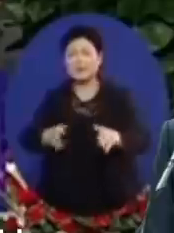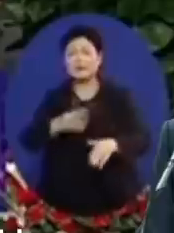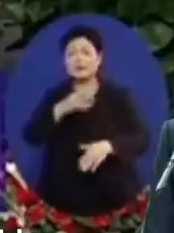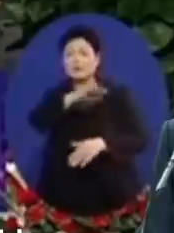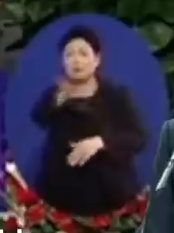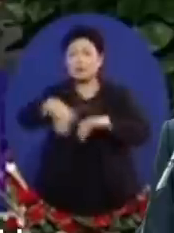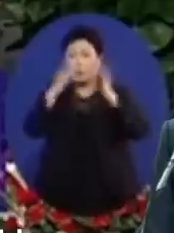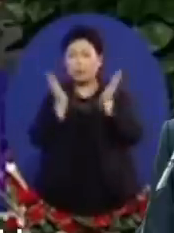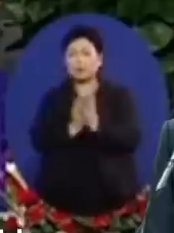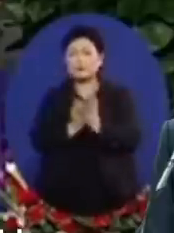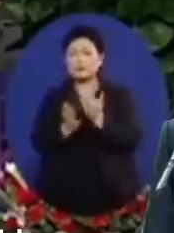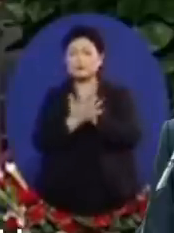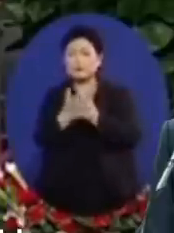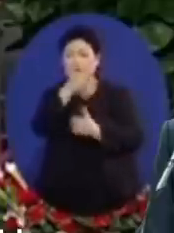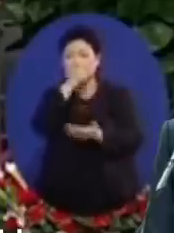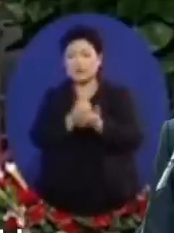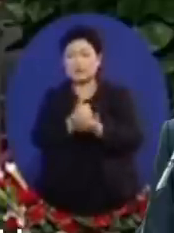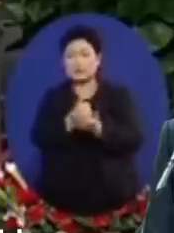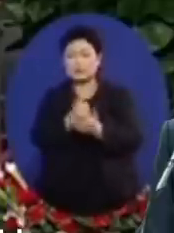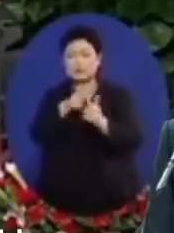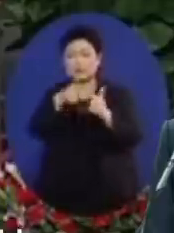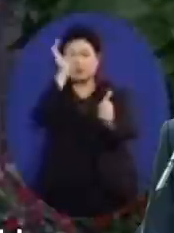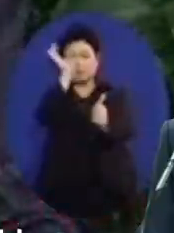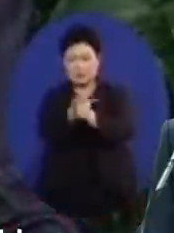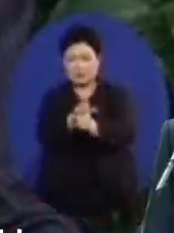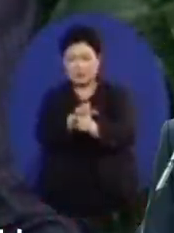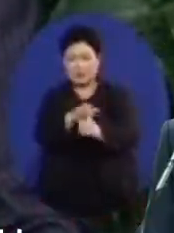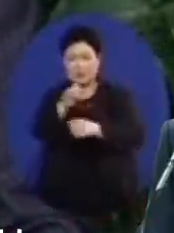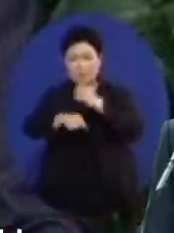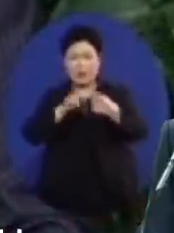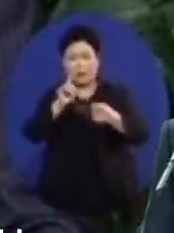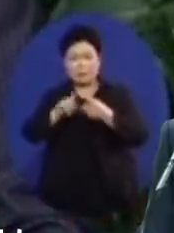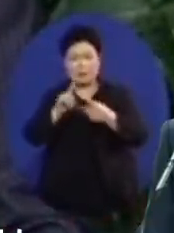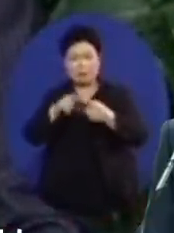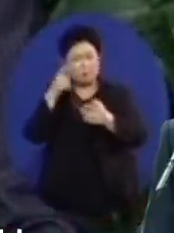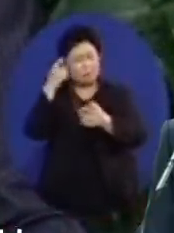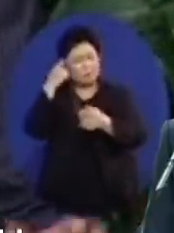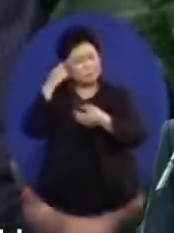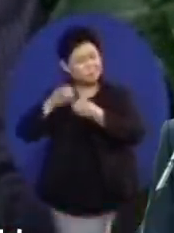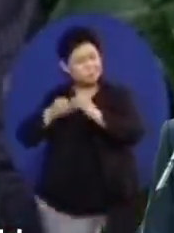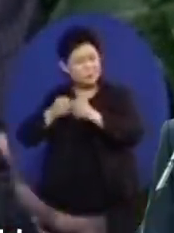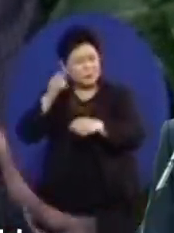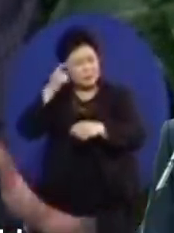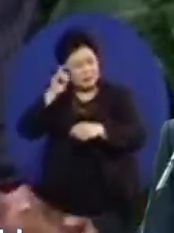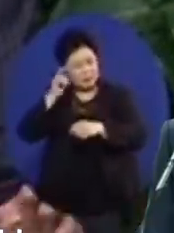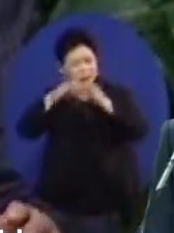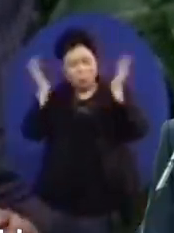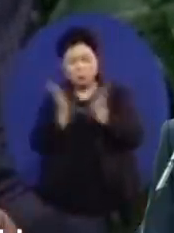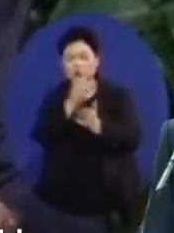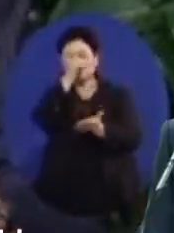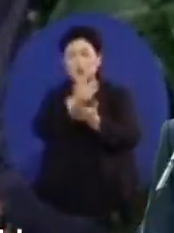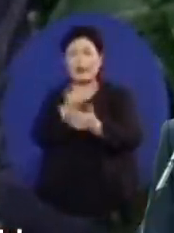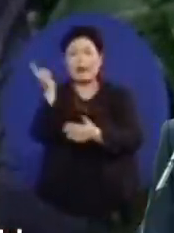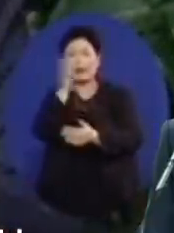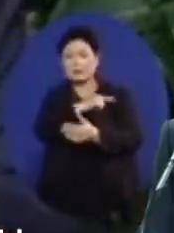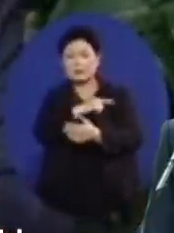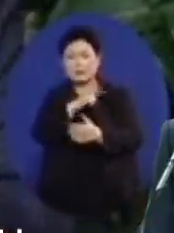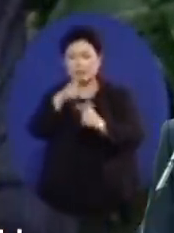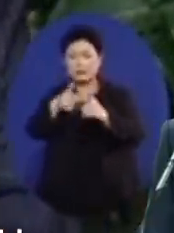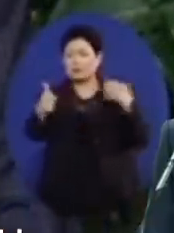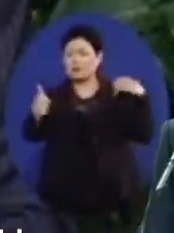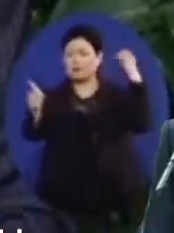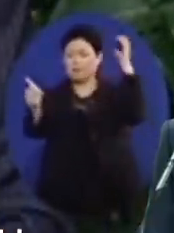담당시켰다. 우리는 멋대로 살았어요. 개망나이 같이 살았는데 우리 무리의 죄악을 주님은 예수님께